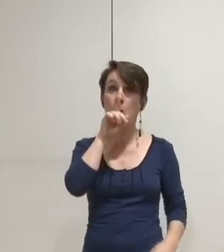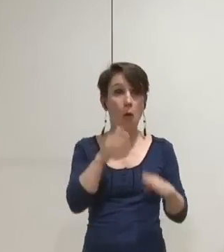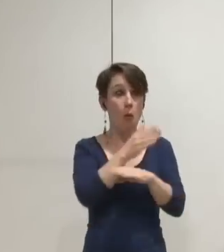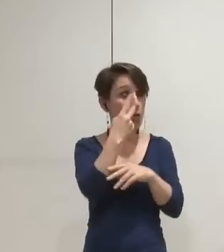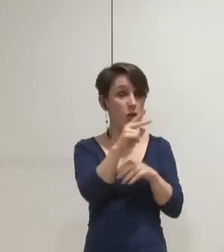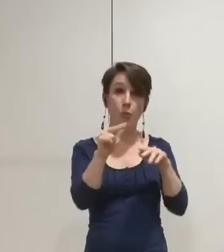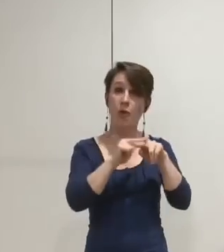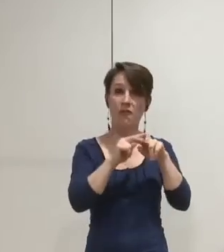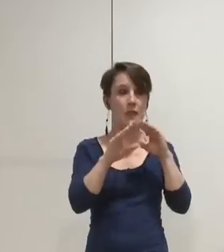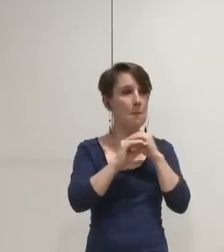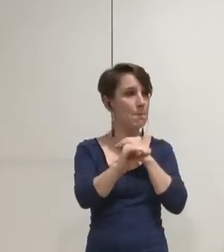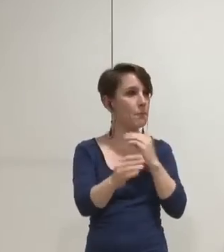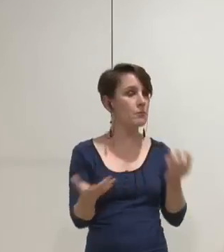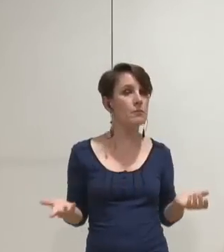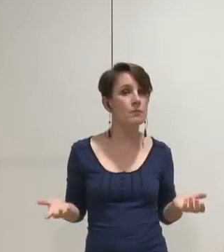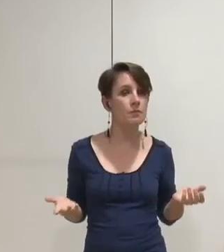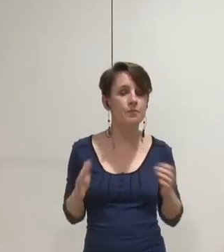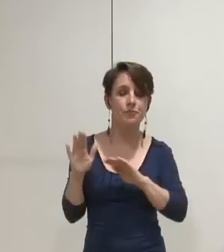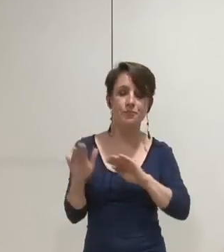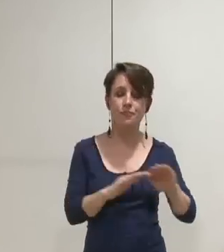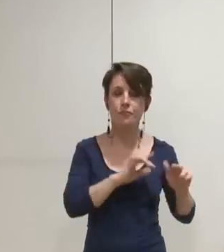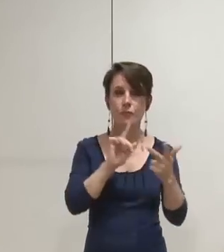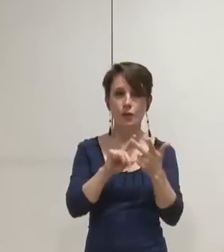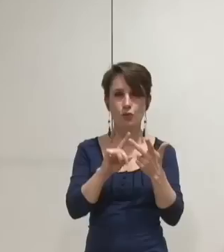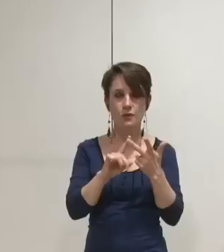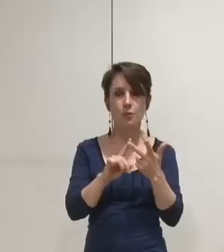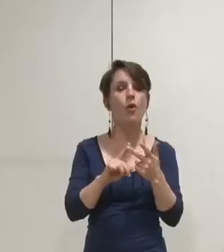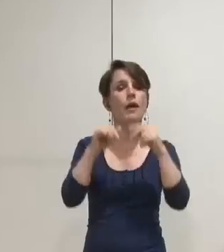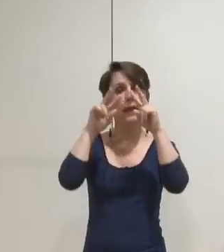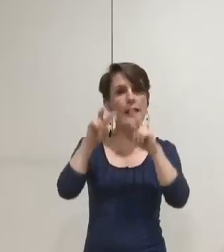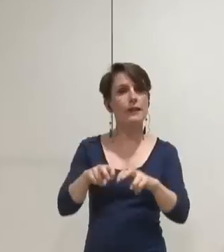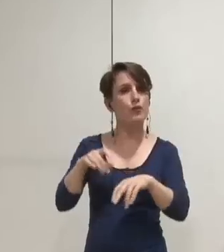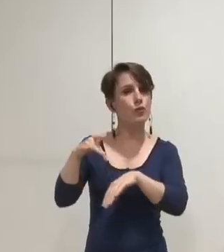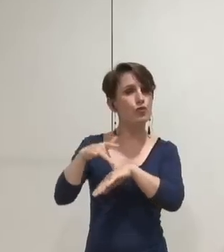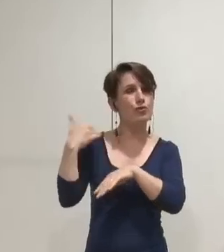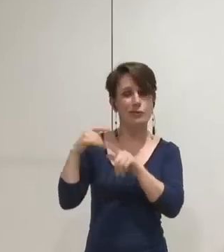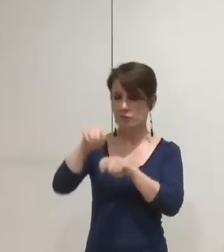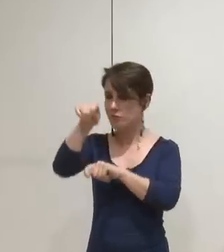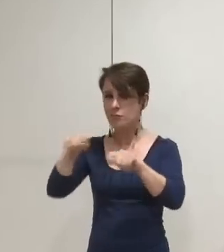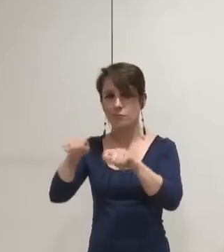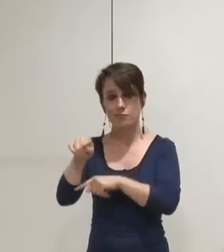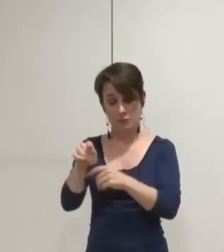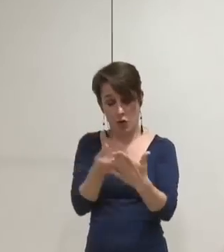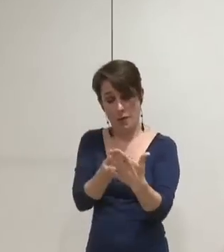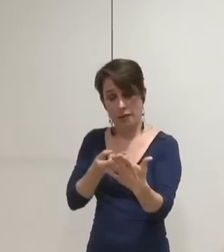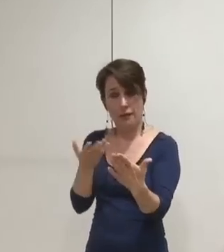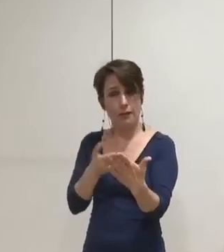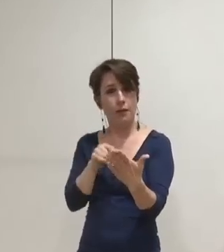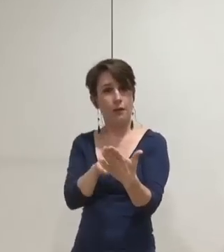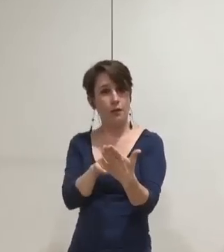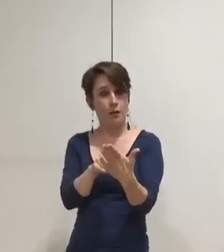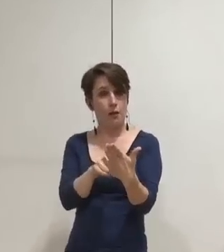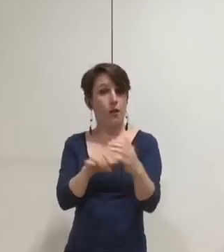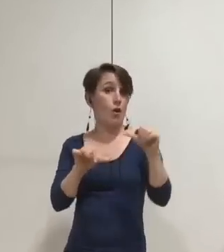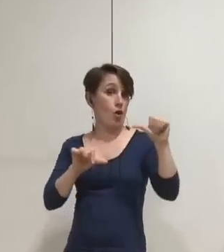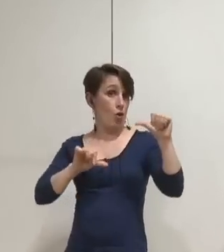présenteer troisièmement l'étude KMG indique effectivement que la concurrence comme cela a été dit à